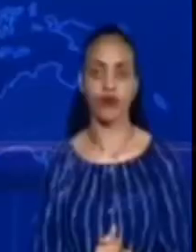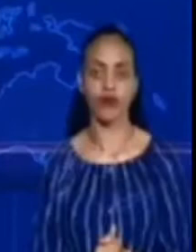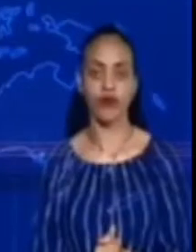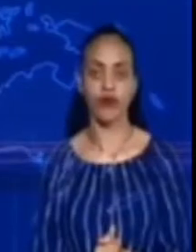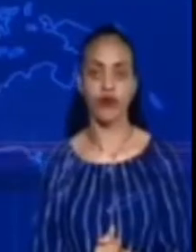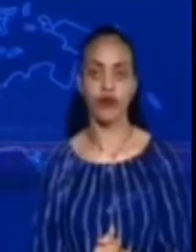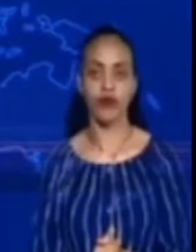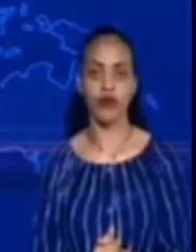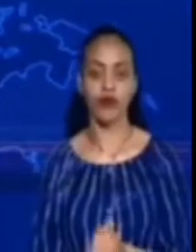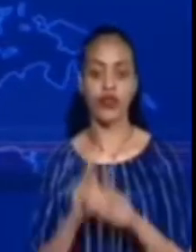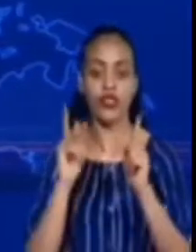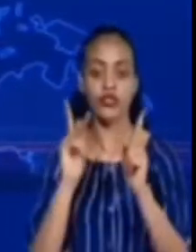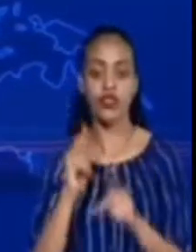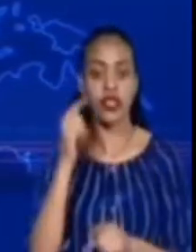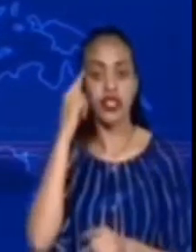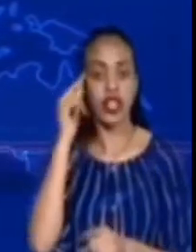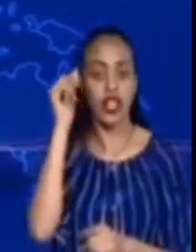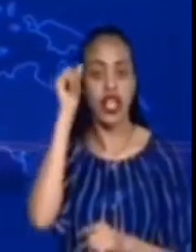በይ